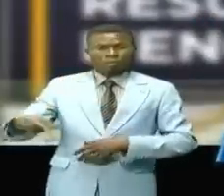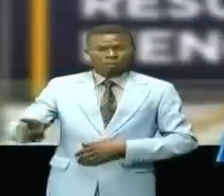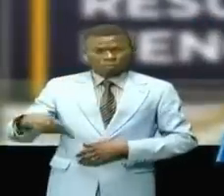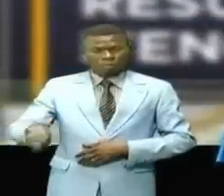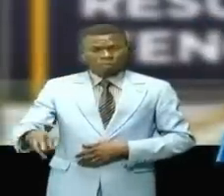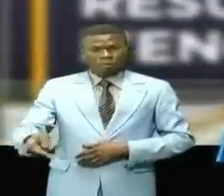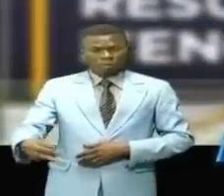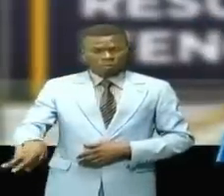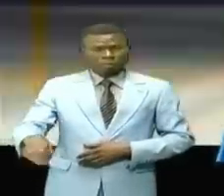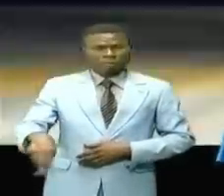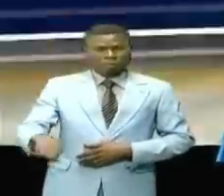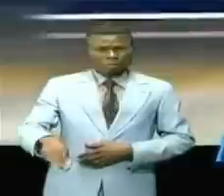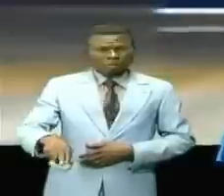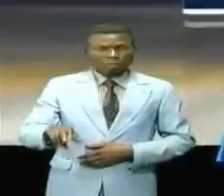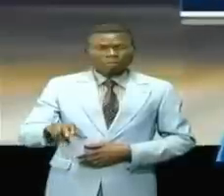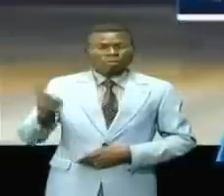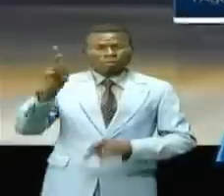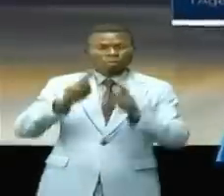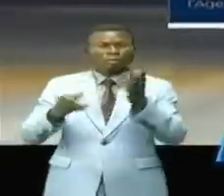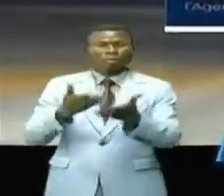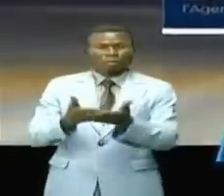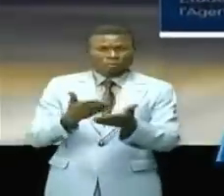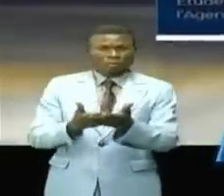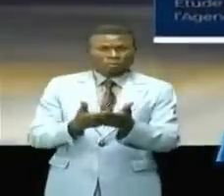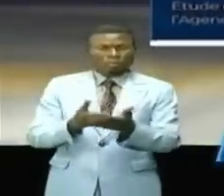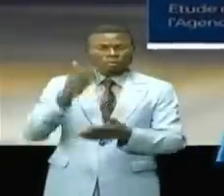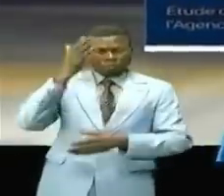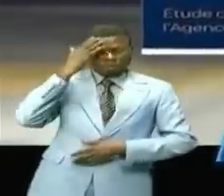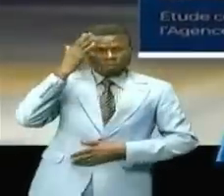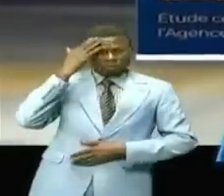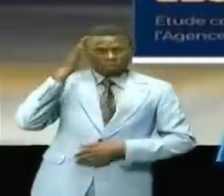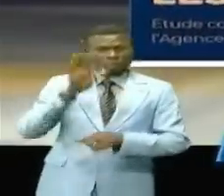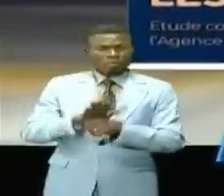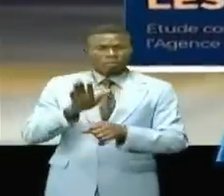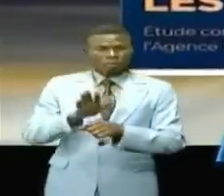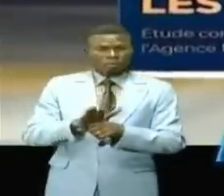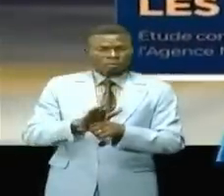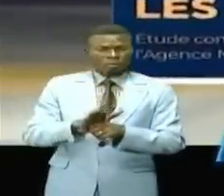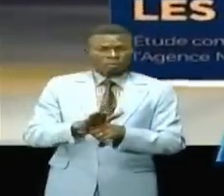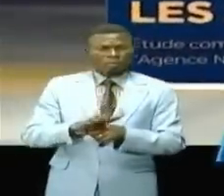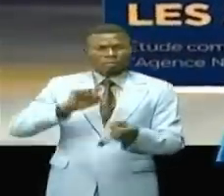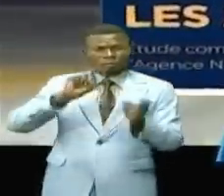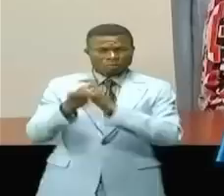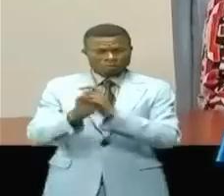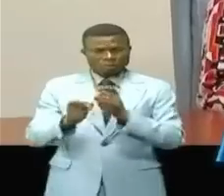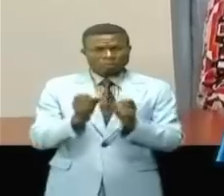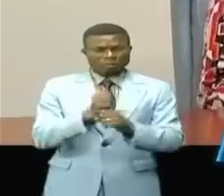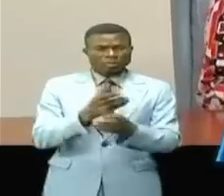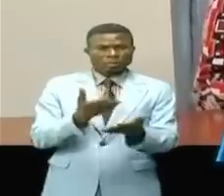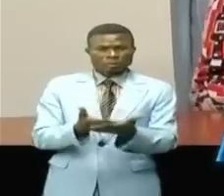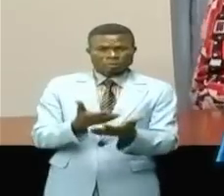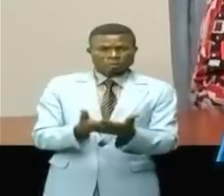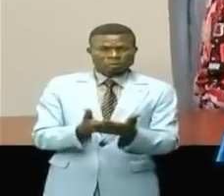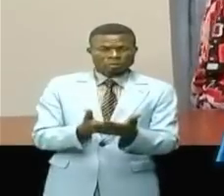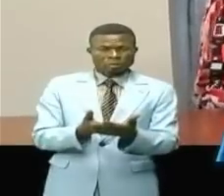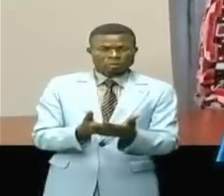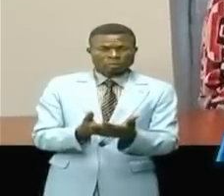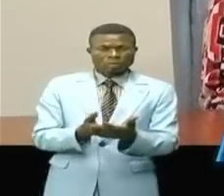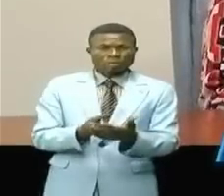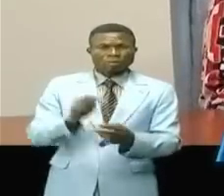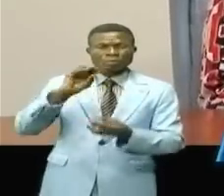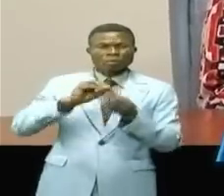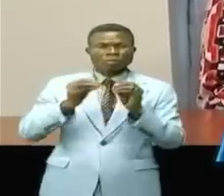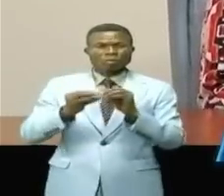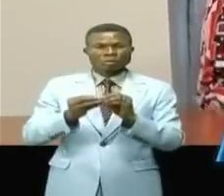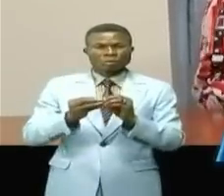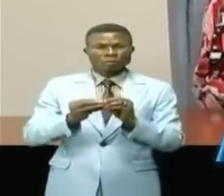si le citoyen lambda était au courant des différentes réformes qui étaient mises en place. Quel est le taux de l'impôt